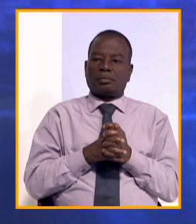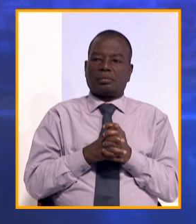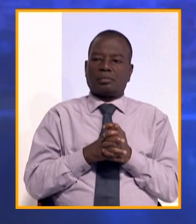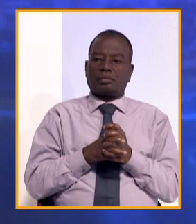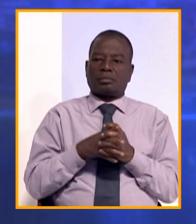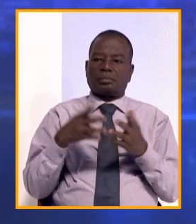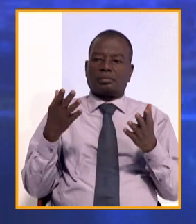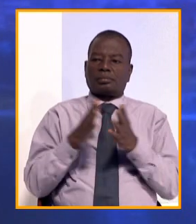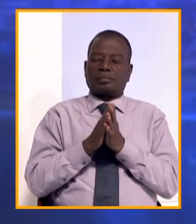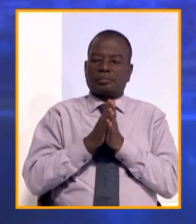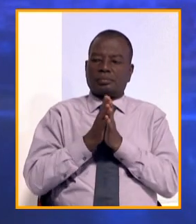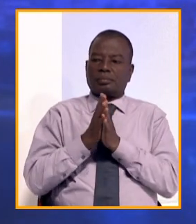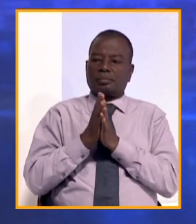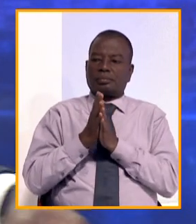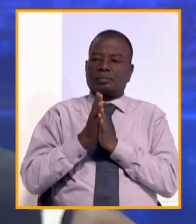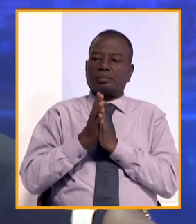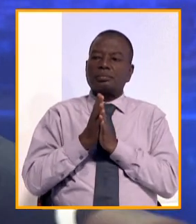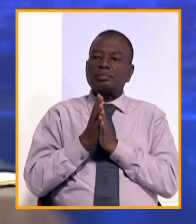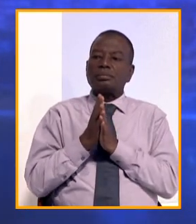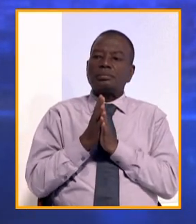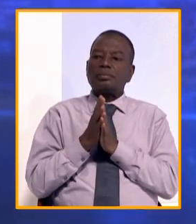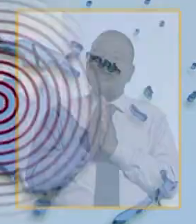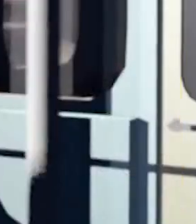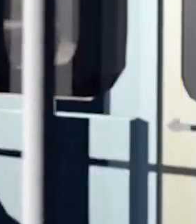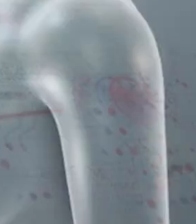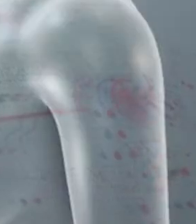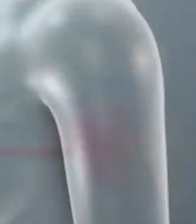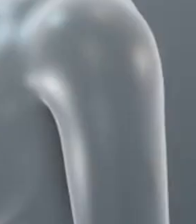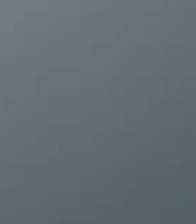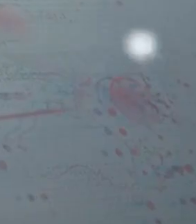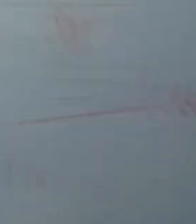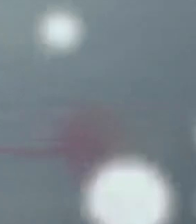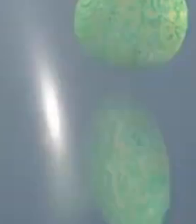donc de vous donner les chiffres COVID-19.